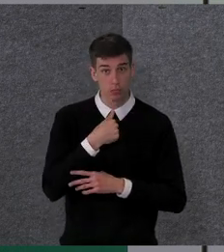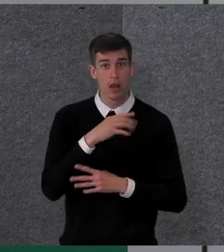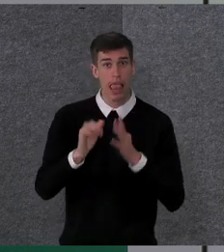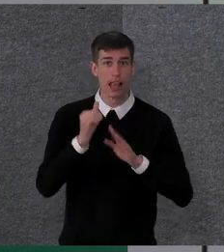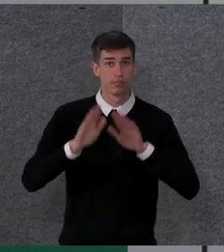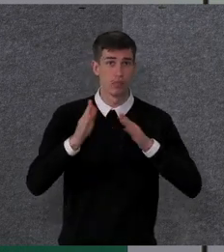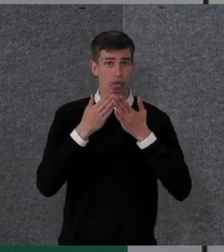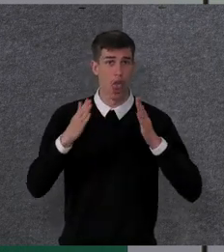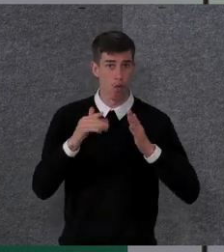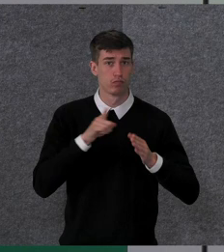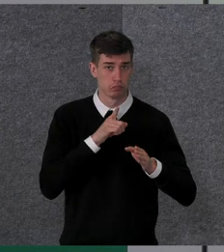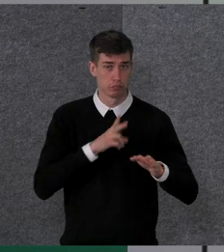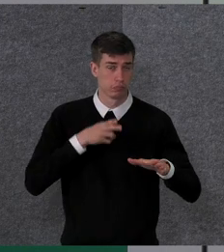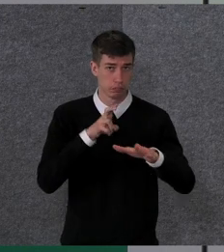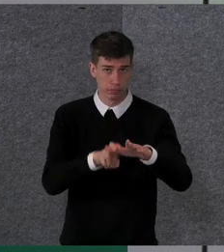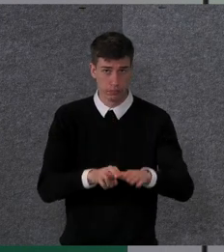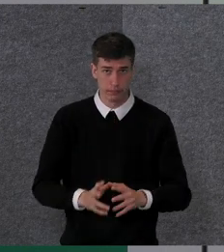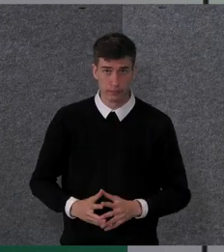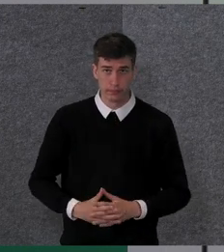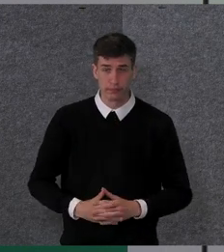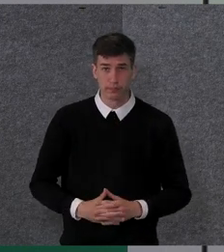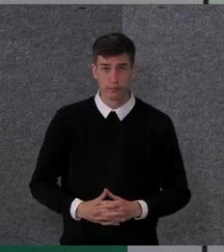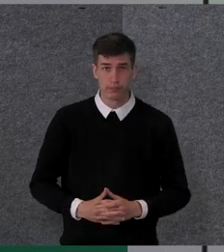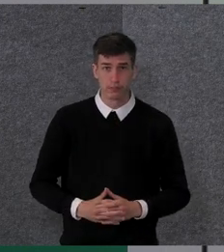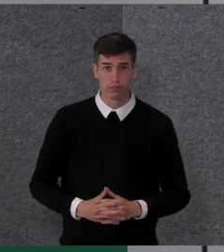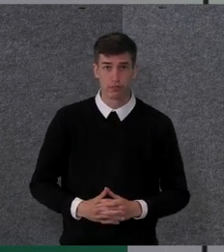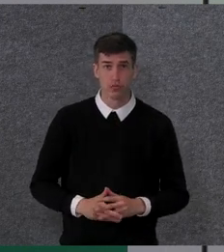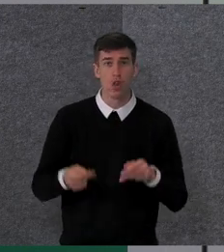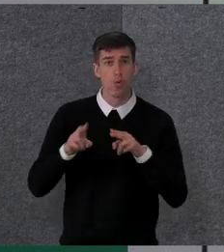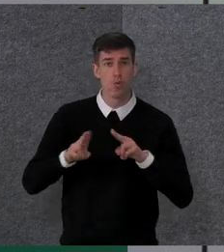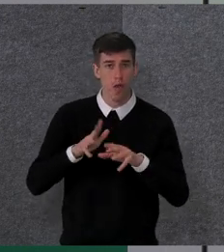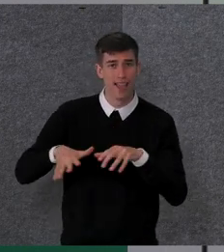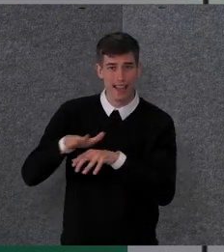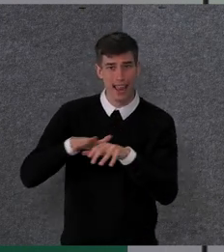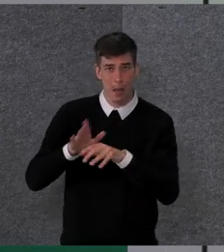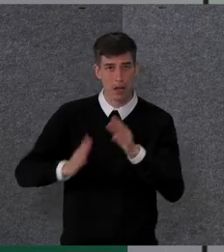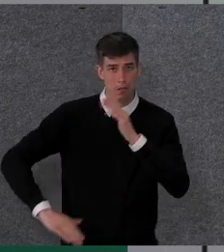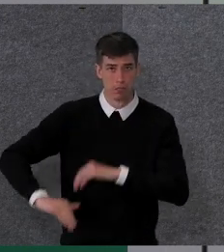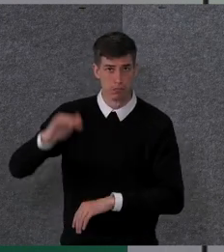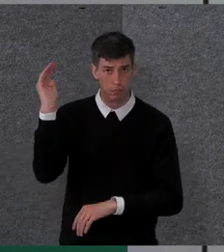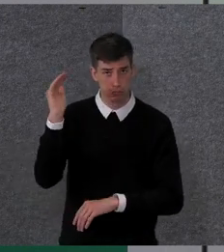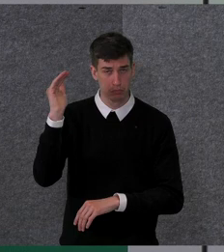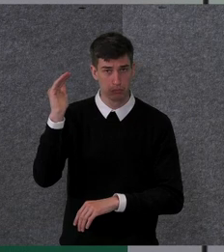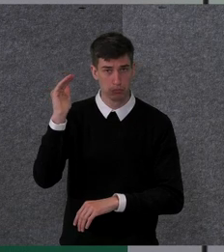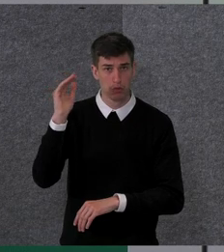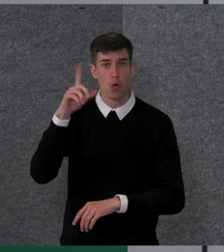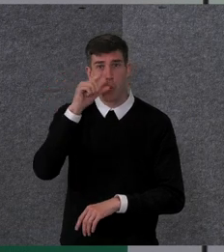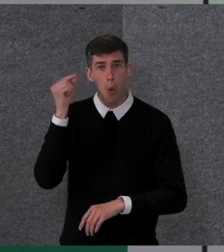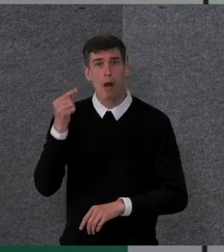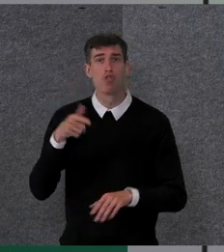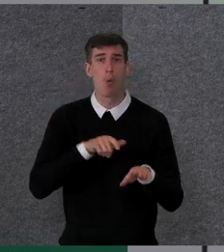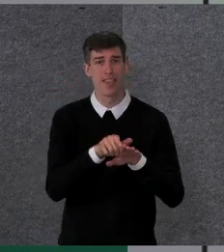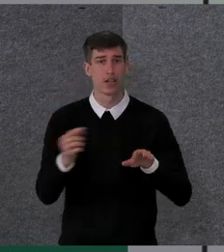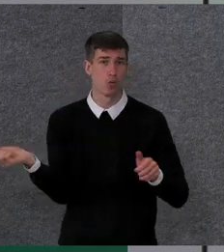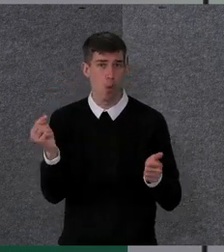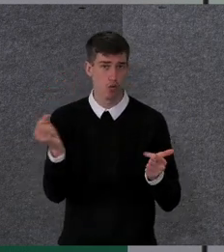Votum aus Niederrhein-Wuppa an. Aufgewachsen bin ich im Ruhrgebiet. Meine beiden Opas sind nach NRW zum Arbeiten gekommen,